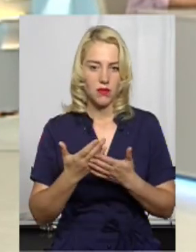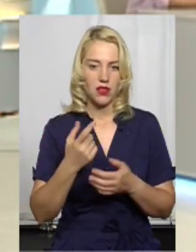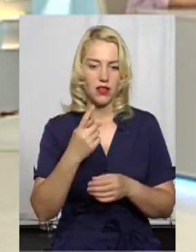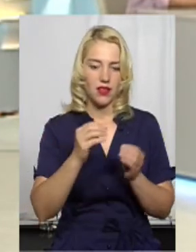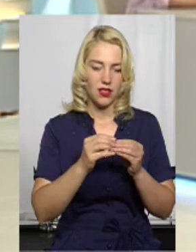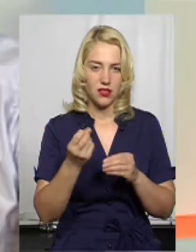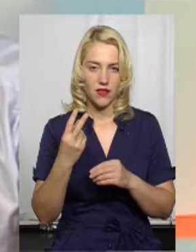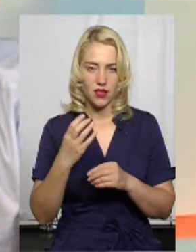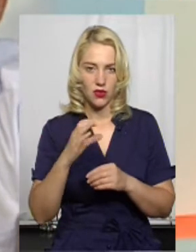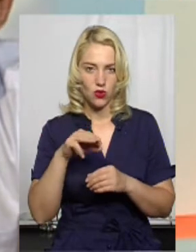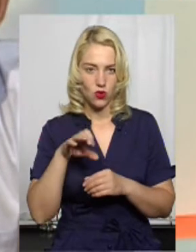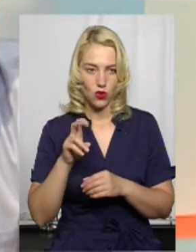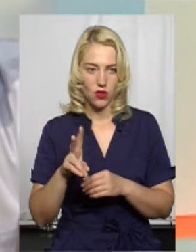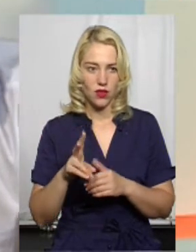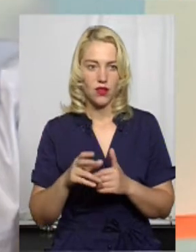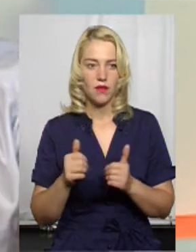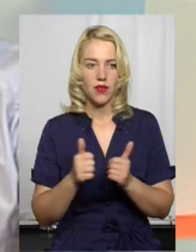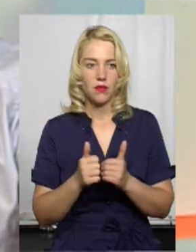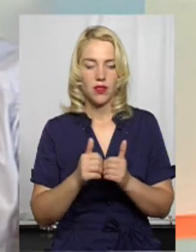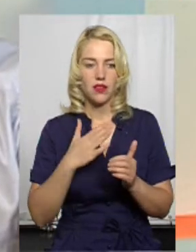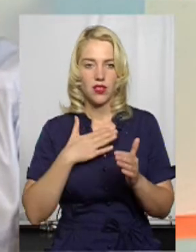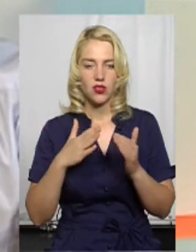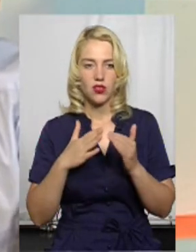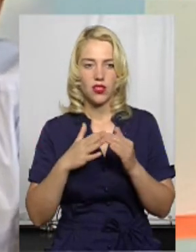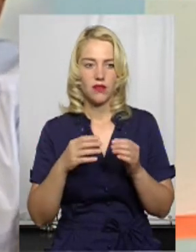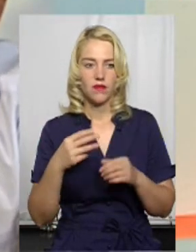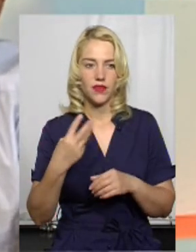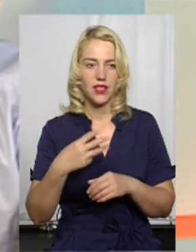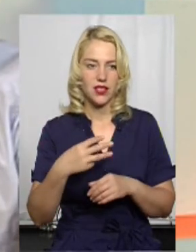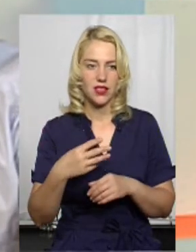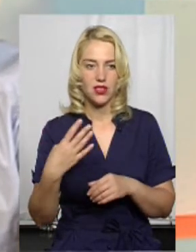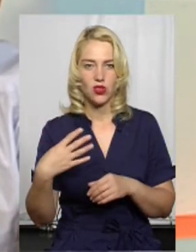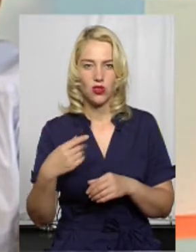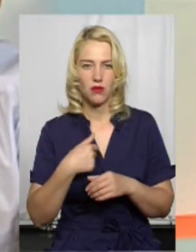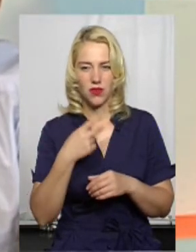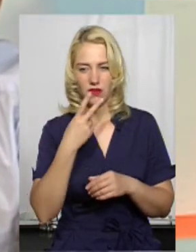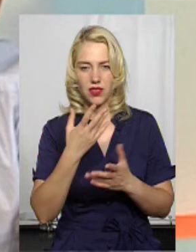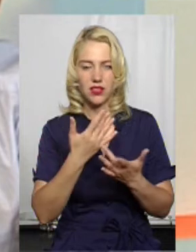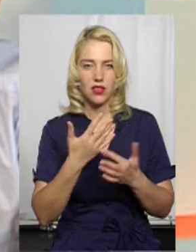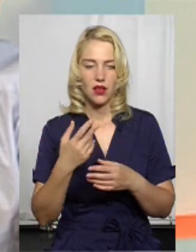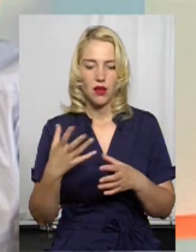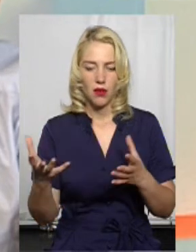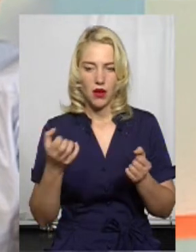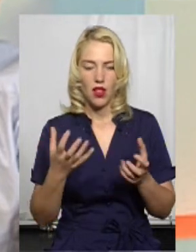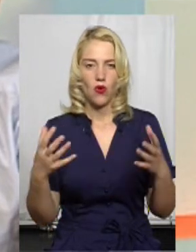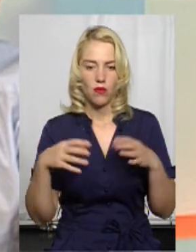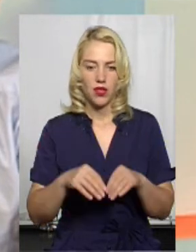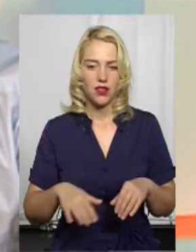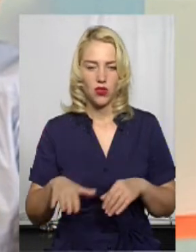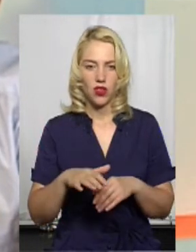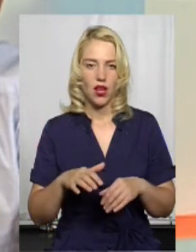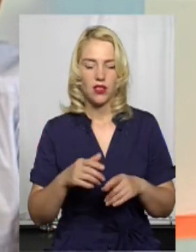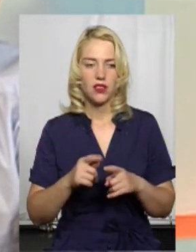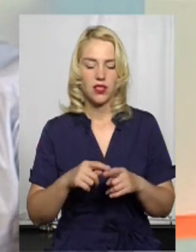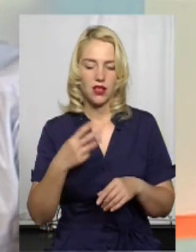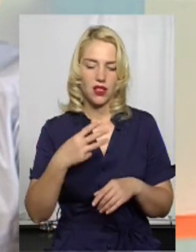10-12. Ну, середня присадибна ділянка біля наших осель – це 30 соток. 30, ми досліджували кілька, брали об'єднаних територіальних громад. В середньому